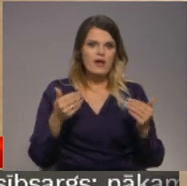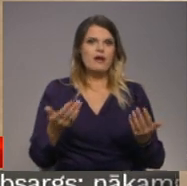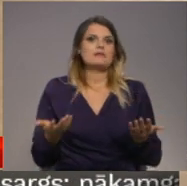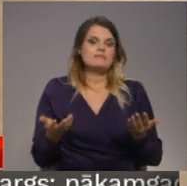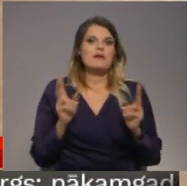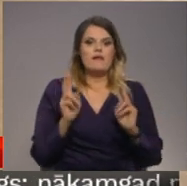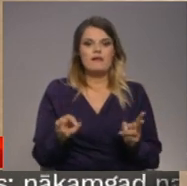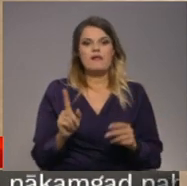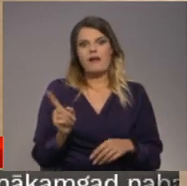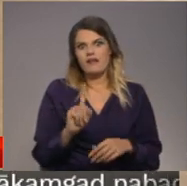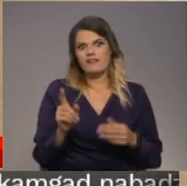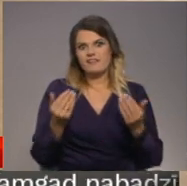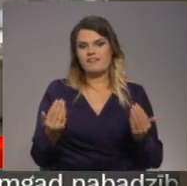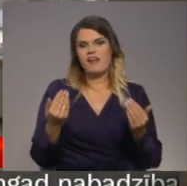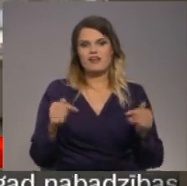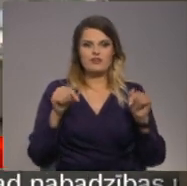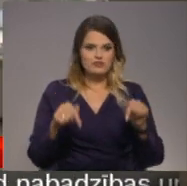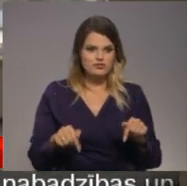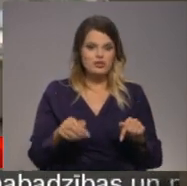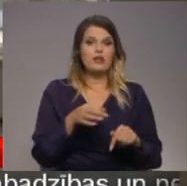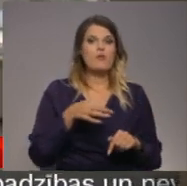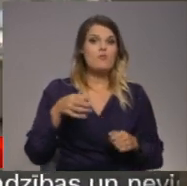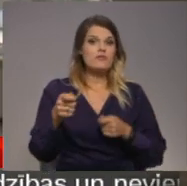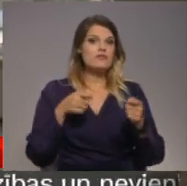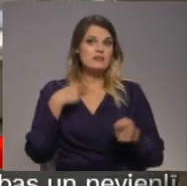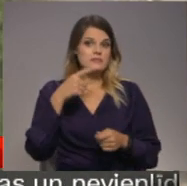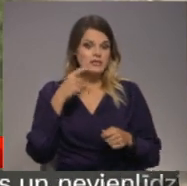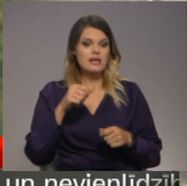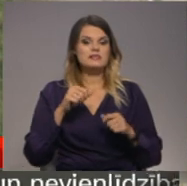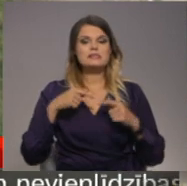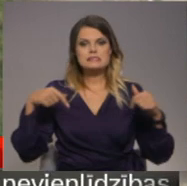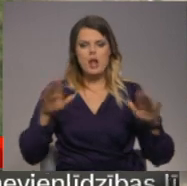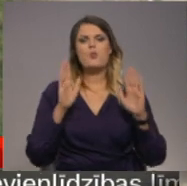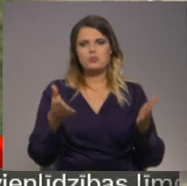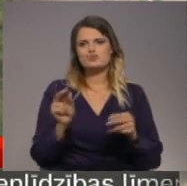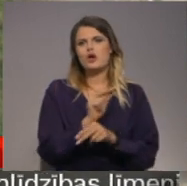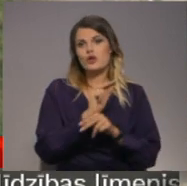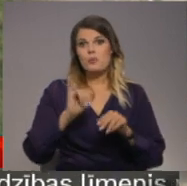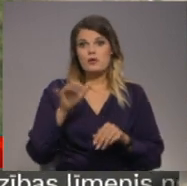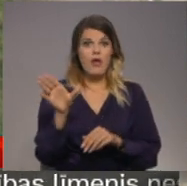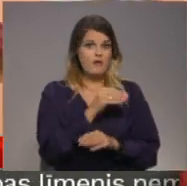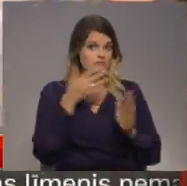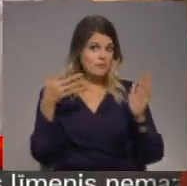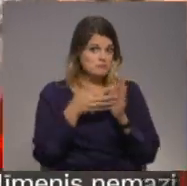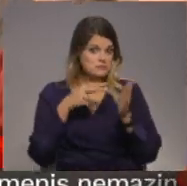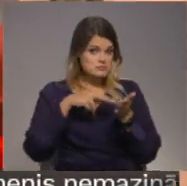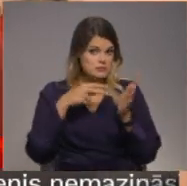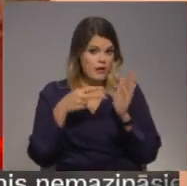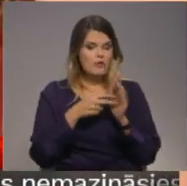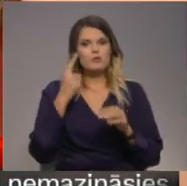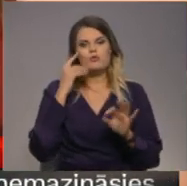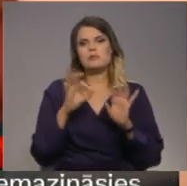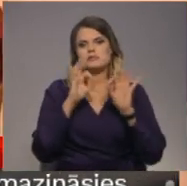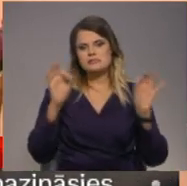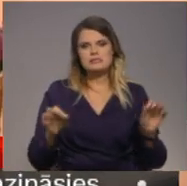ar to, kā tas tagad izskatās. Novada vadība apgalvo, ka aktu zāle tiks izremontēta. Ja viss notiks kā plānots, tad pie reāliem